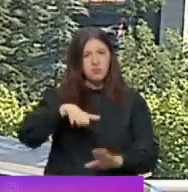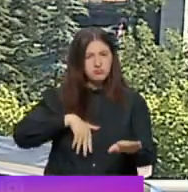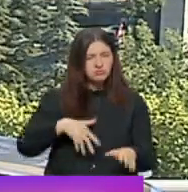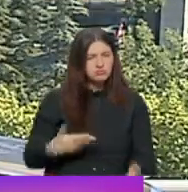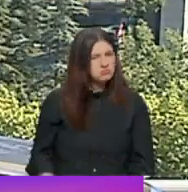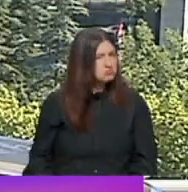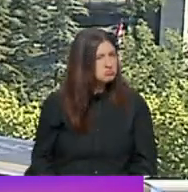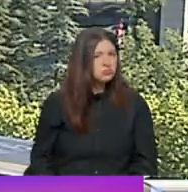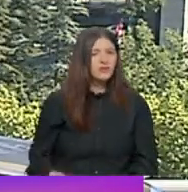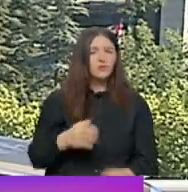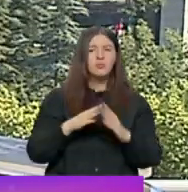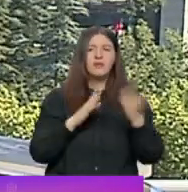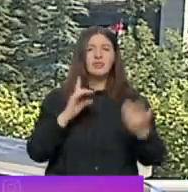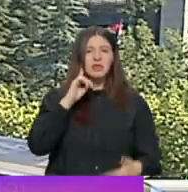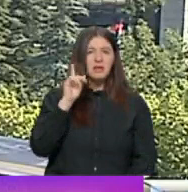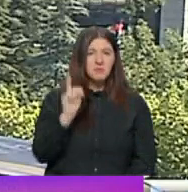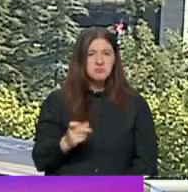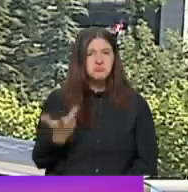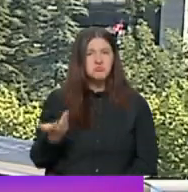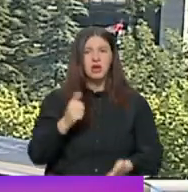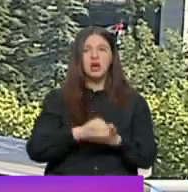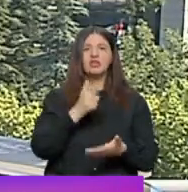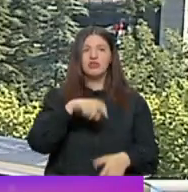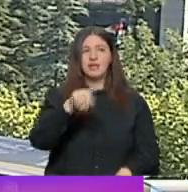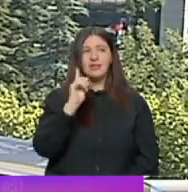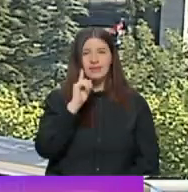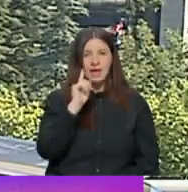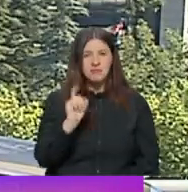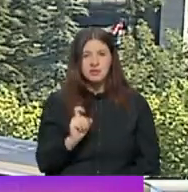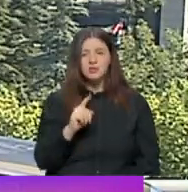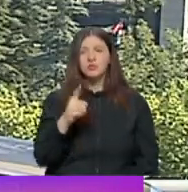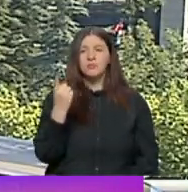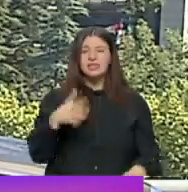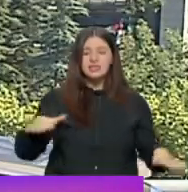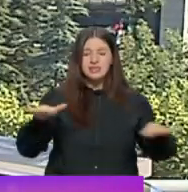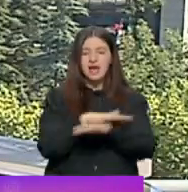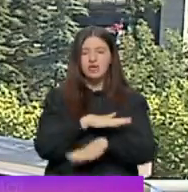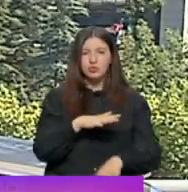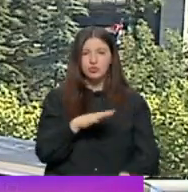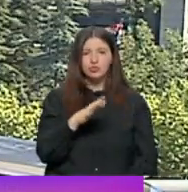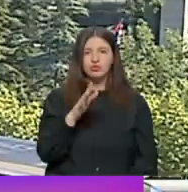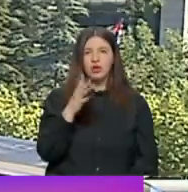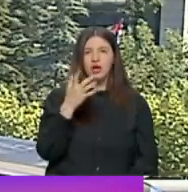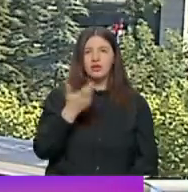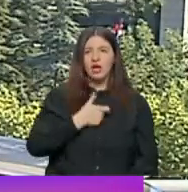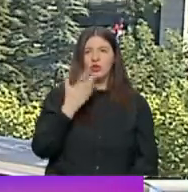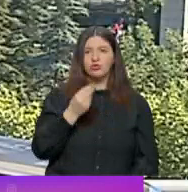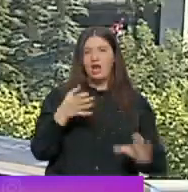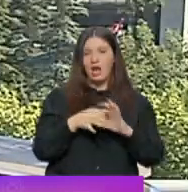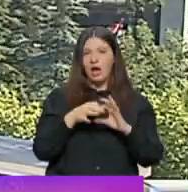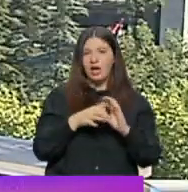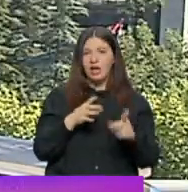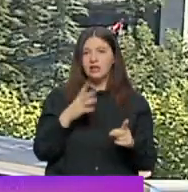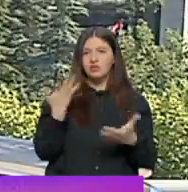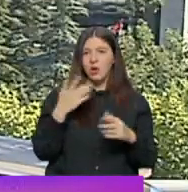mı? Ve muhalefeti dinler mi? Gazetecileri dinler mi? Bunun bir sansür yasası olduğuna dair tepkilere